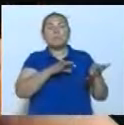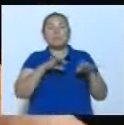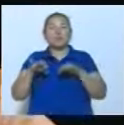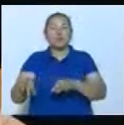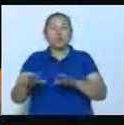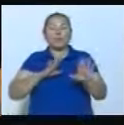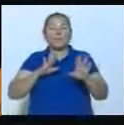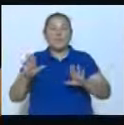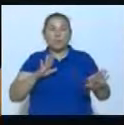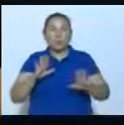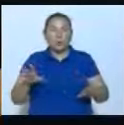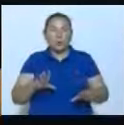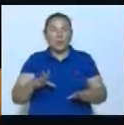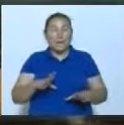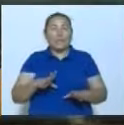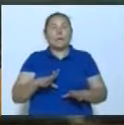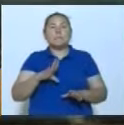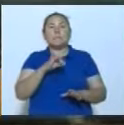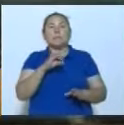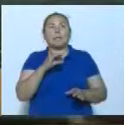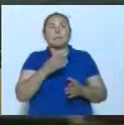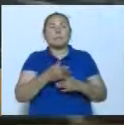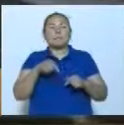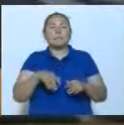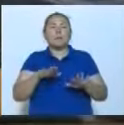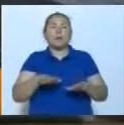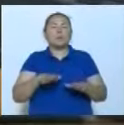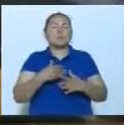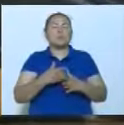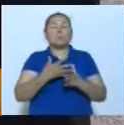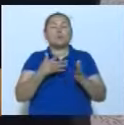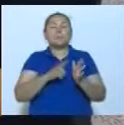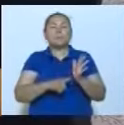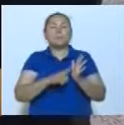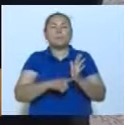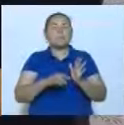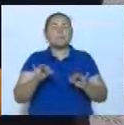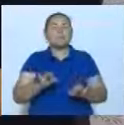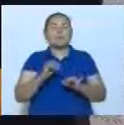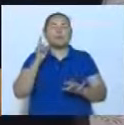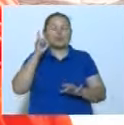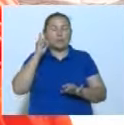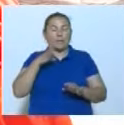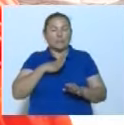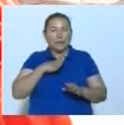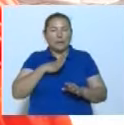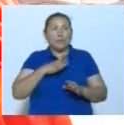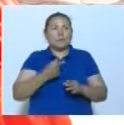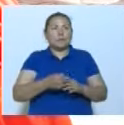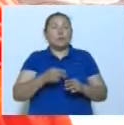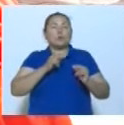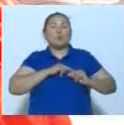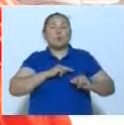под названием здесь находится около 7 исторических реликвий среди культурного наследия науч